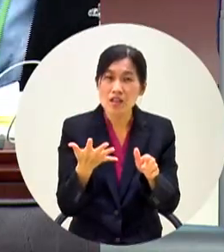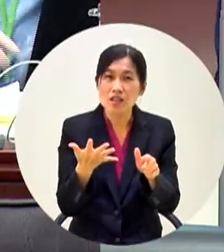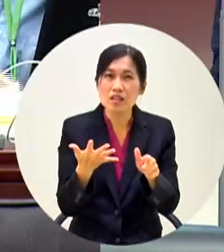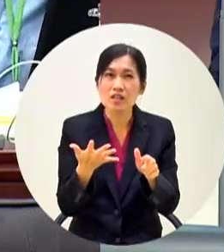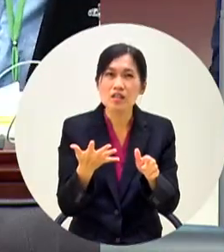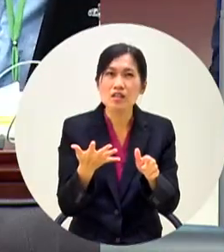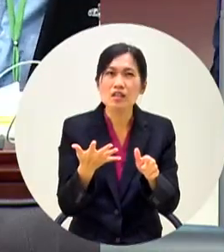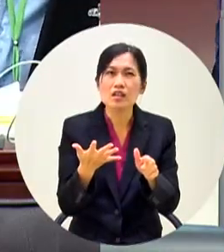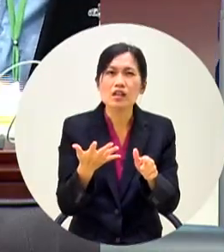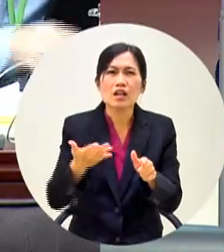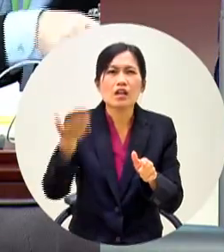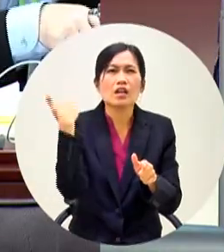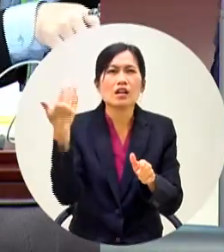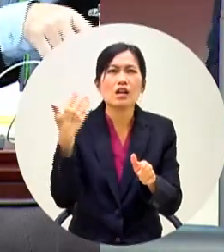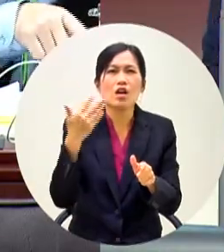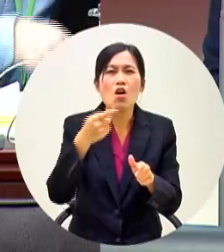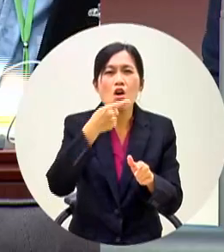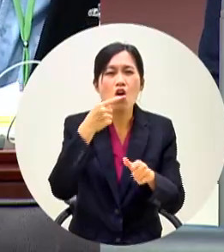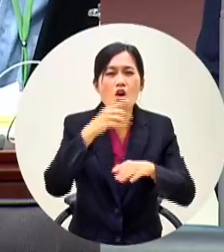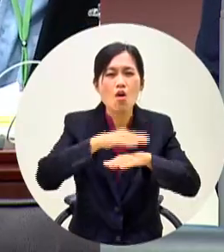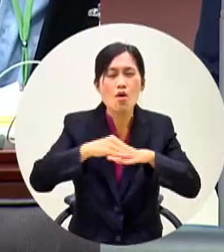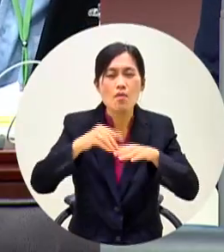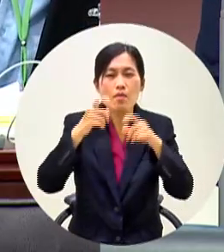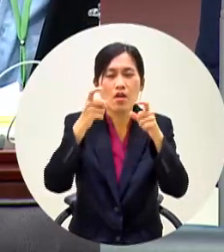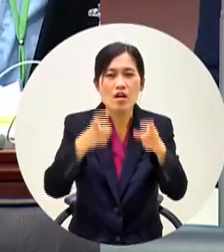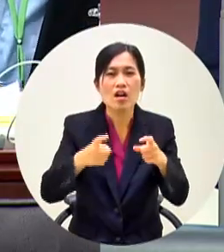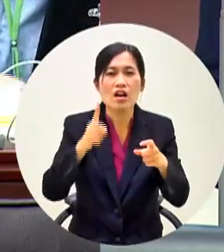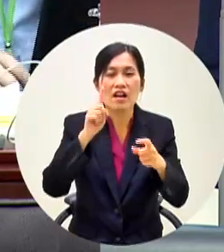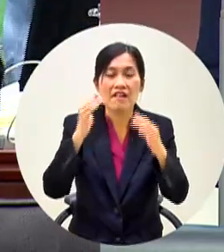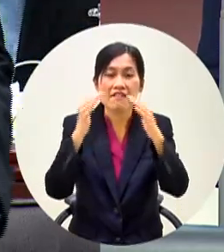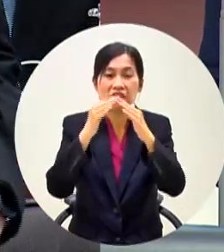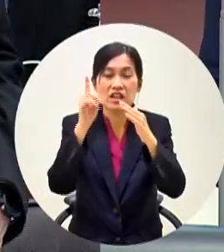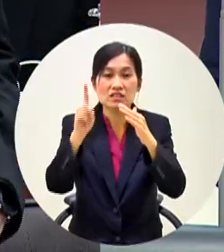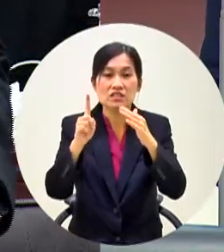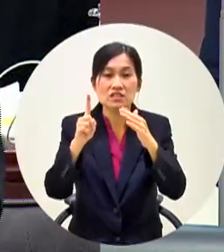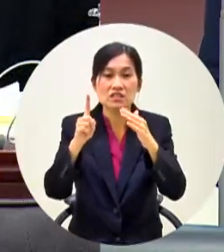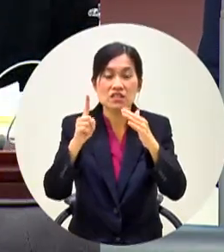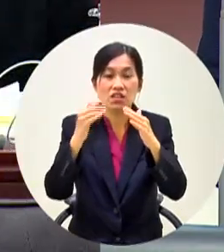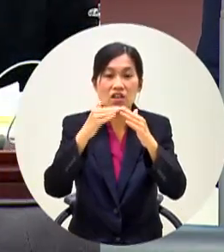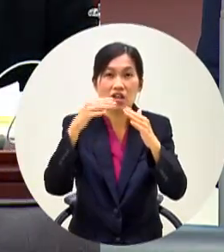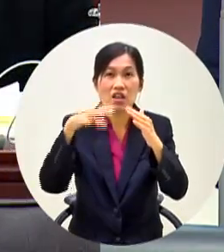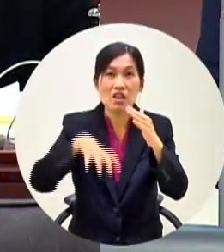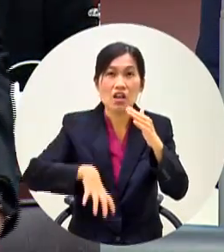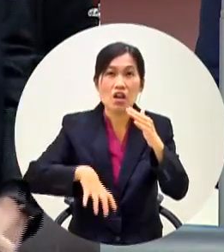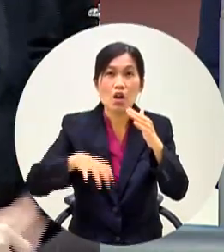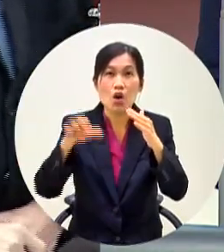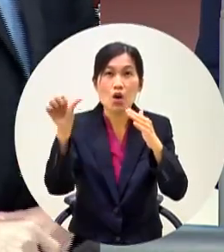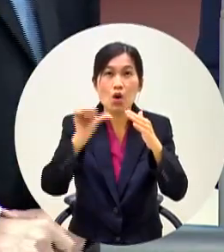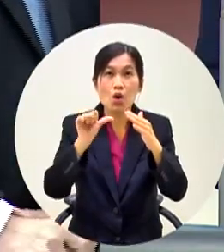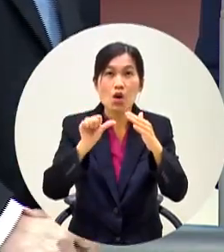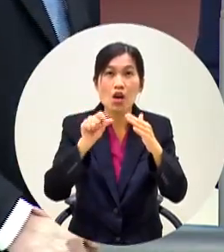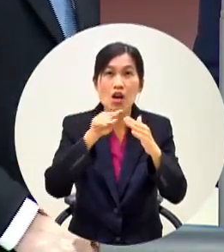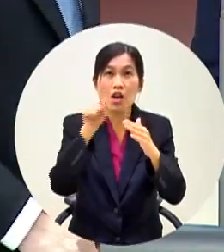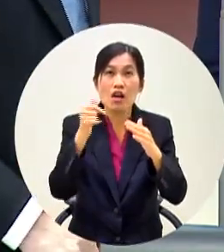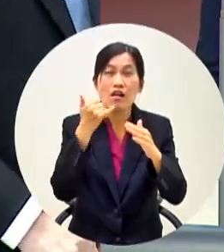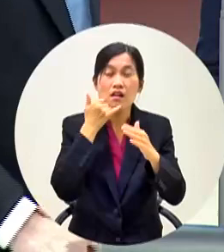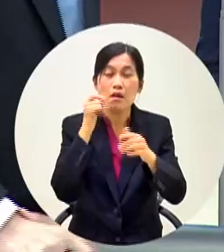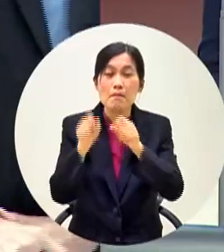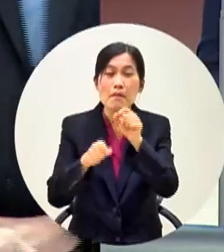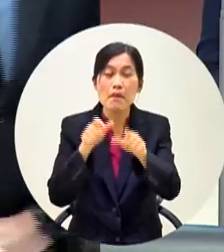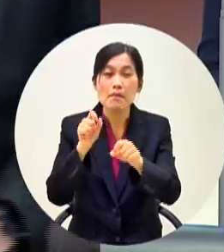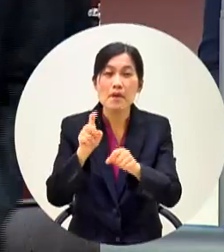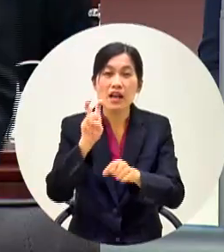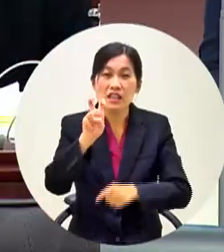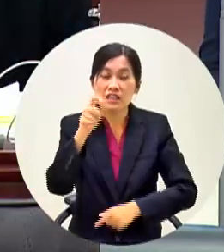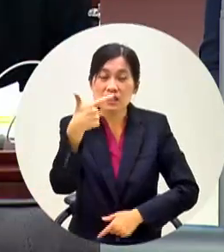因为以前在红毛港来讲，譬如说一个房子里面有五户都可以认购26坪土地。